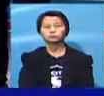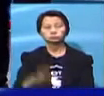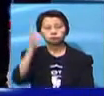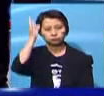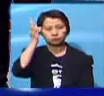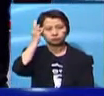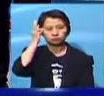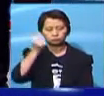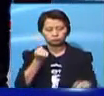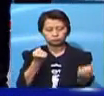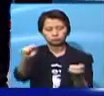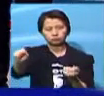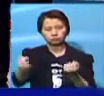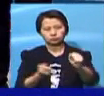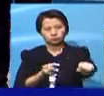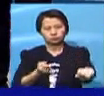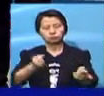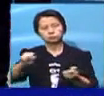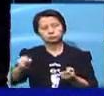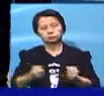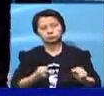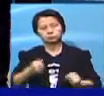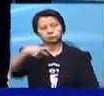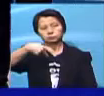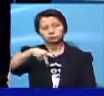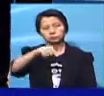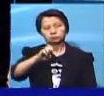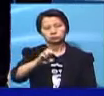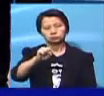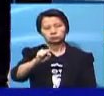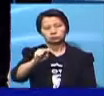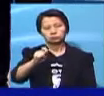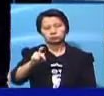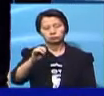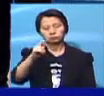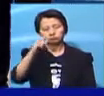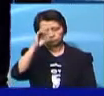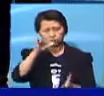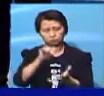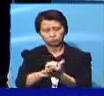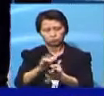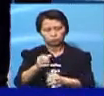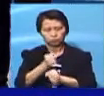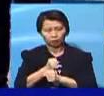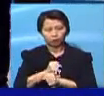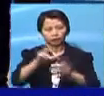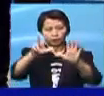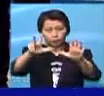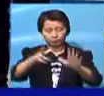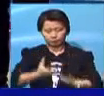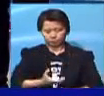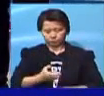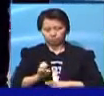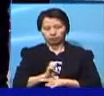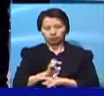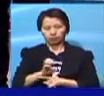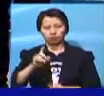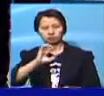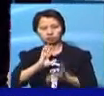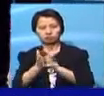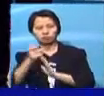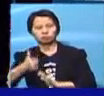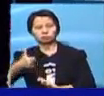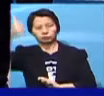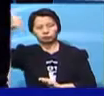Persekutuan Silat Kebangsaan Malaysia Pesaka menyatakan keyakinan untuk menggenggam 8 pingat emas selain muncul juara keseluruhan